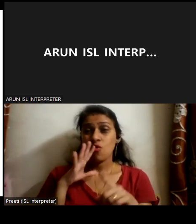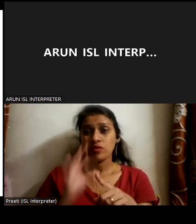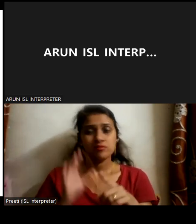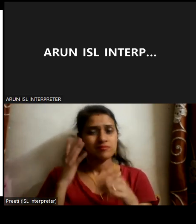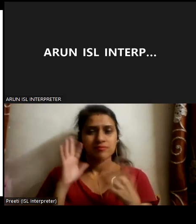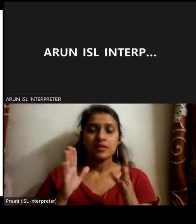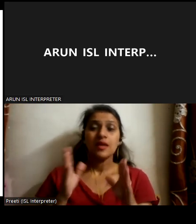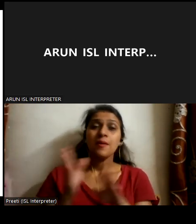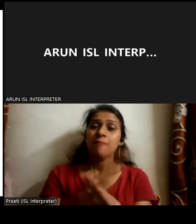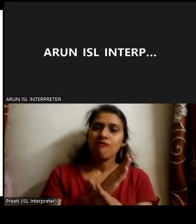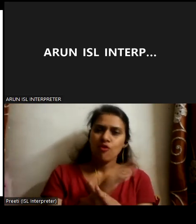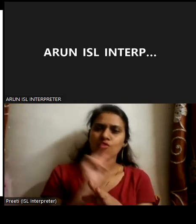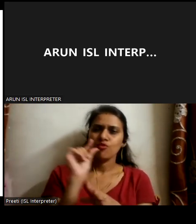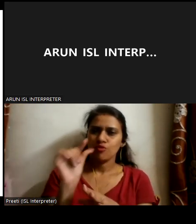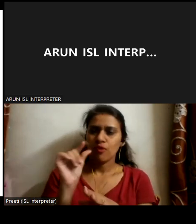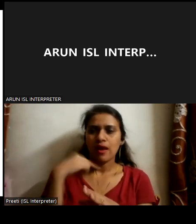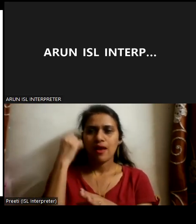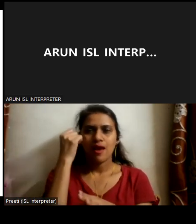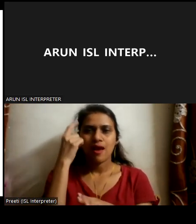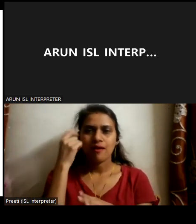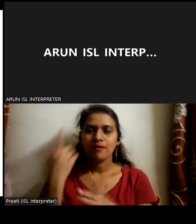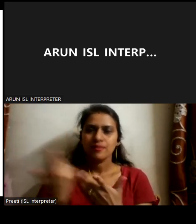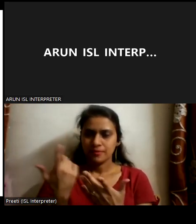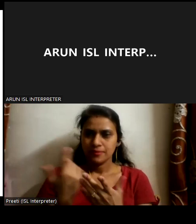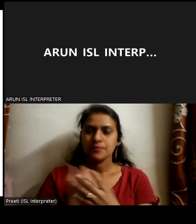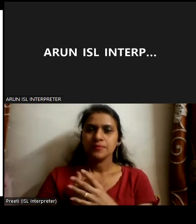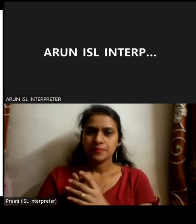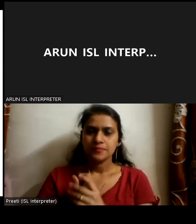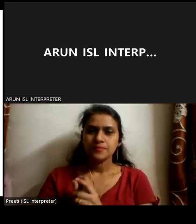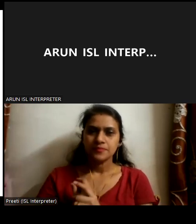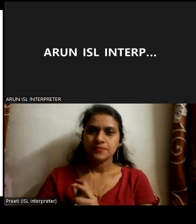पहले थोड़ा हम समझें कि किस किस तरह के